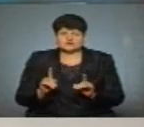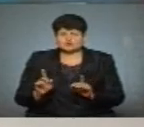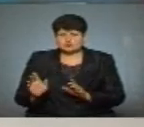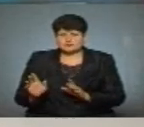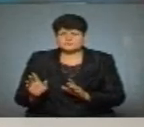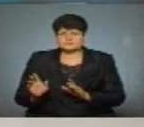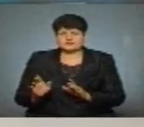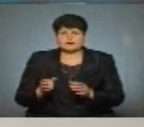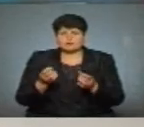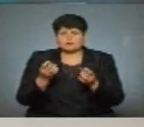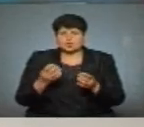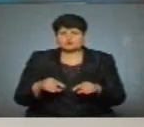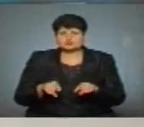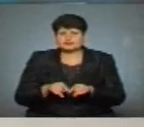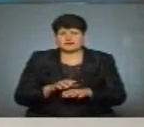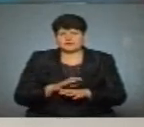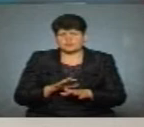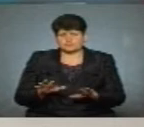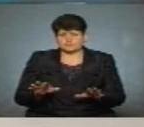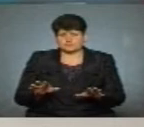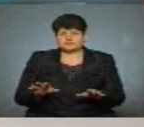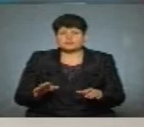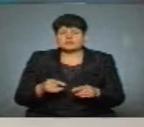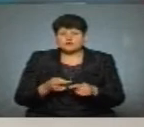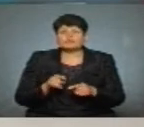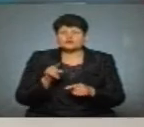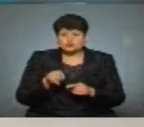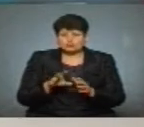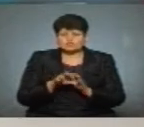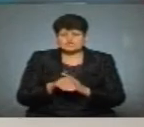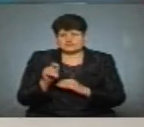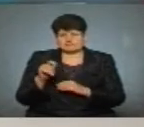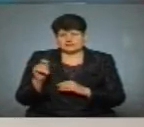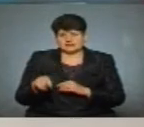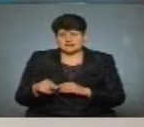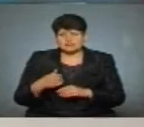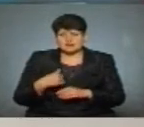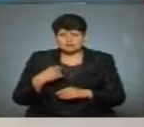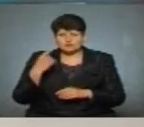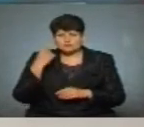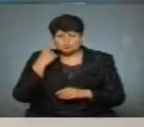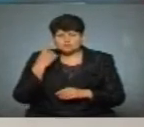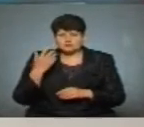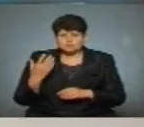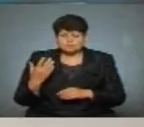знаєте, просто так не відбувається, і в тому числі і війна. В будь-якому випадку, на мою, опять же,